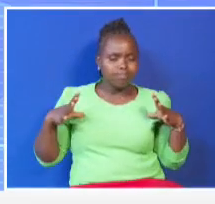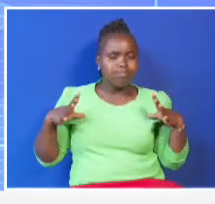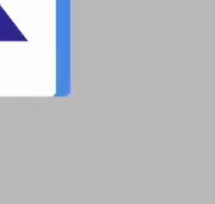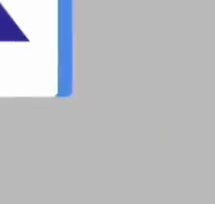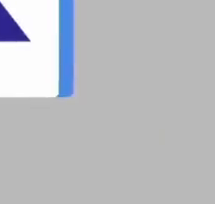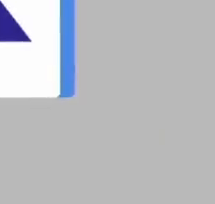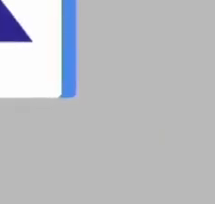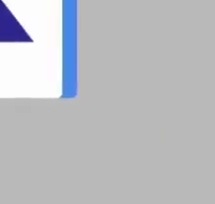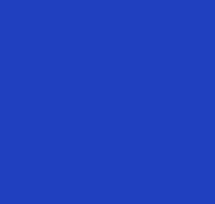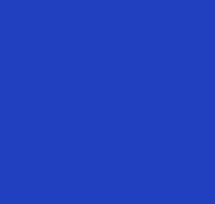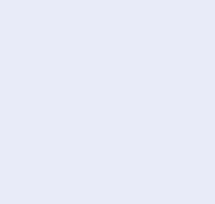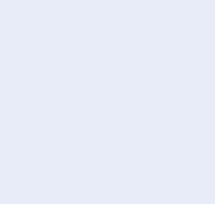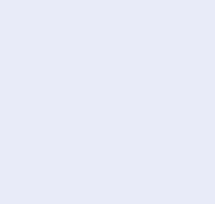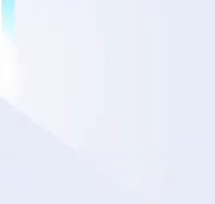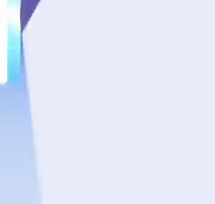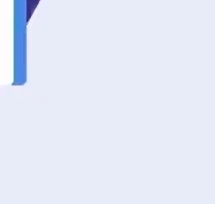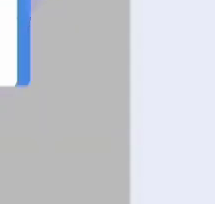sinema.